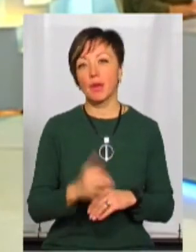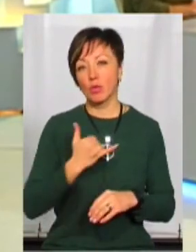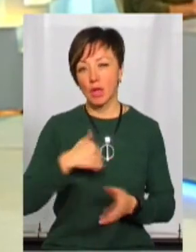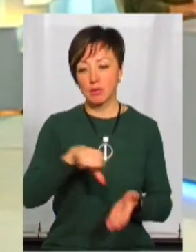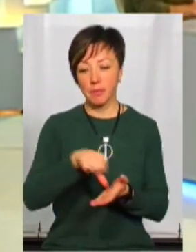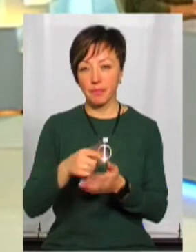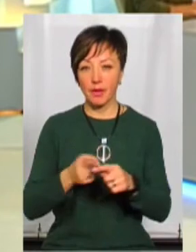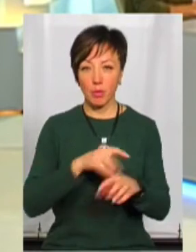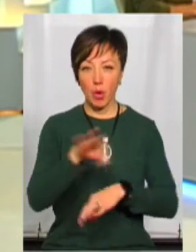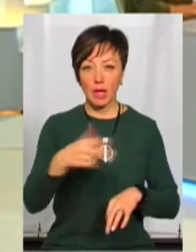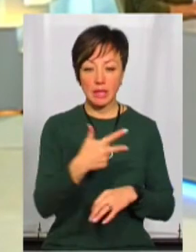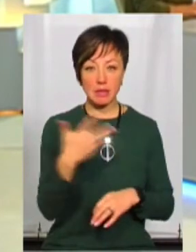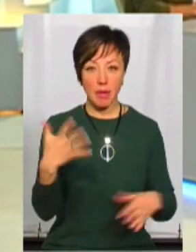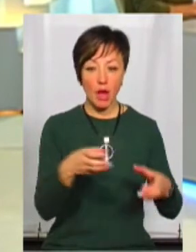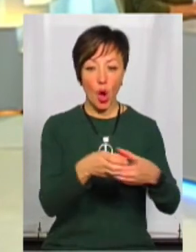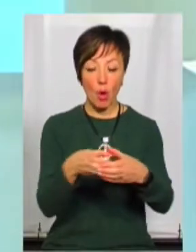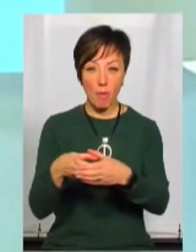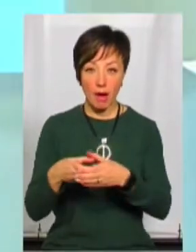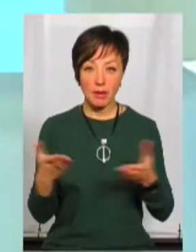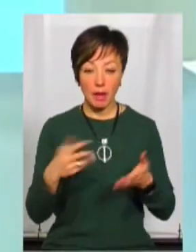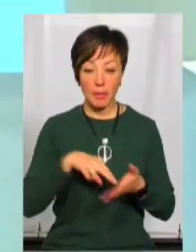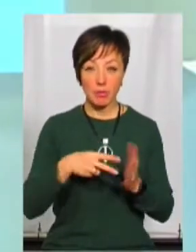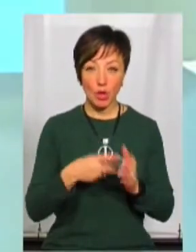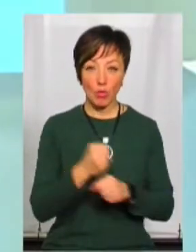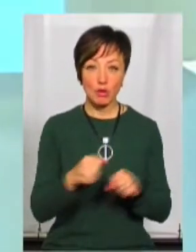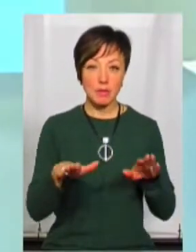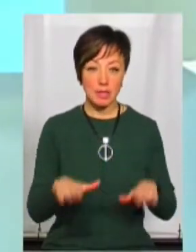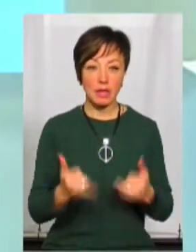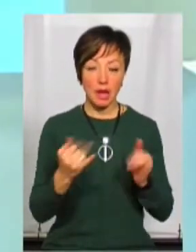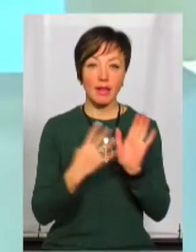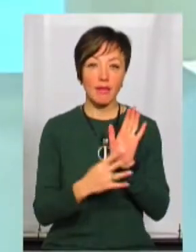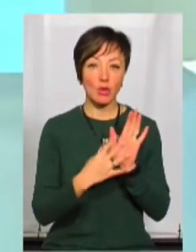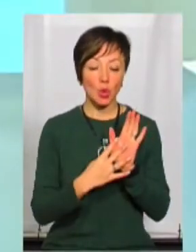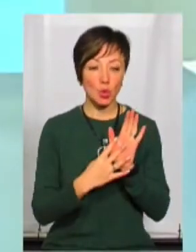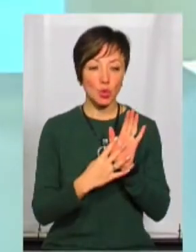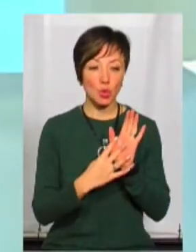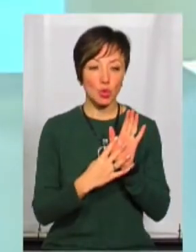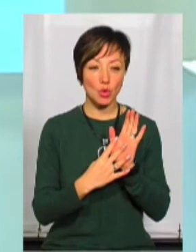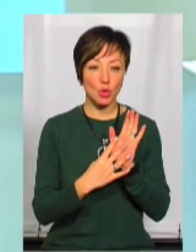беруть участь у даному проєкті 35 громад, які передбачають робочі місця для